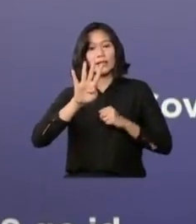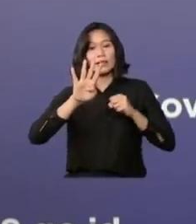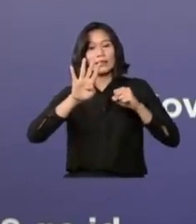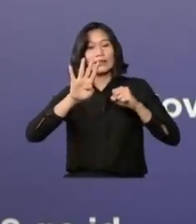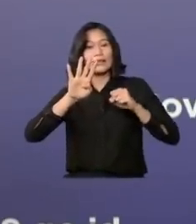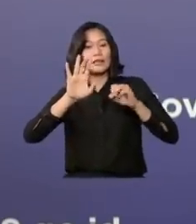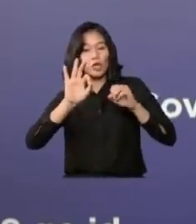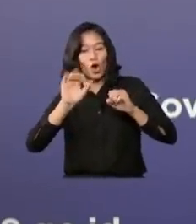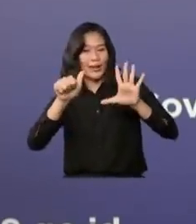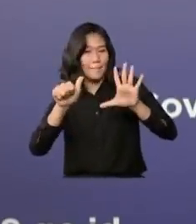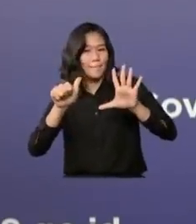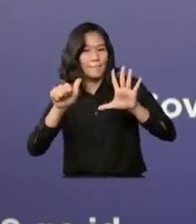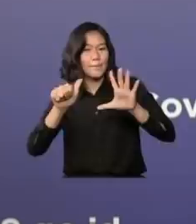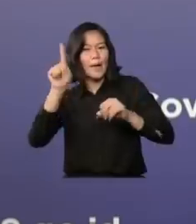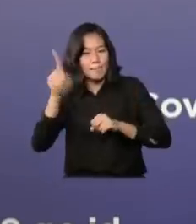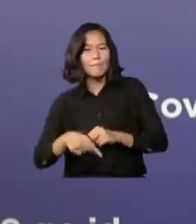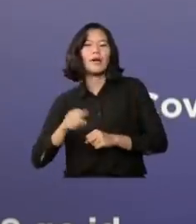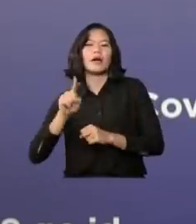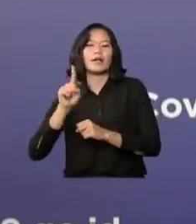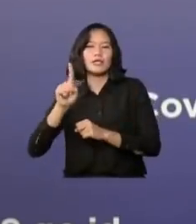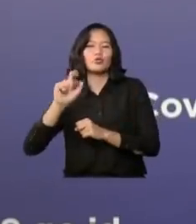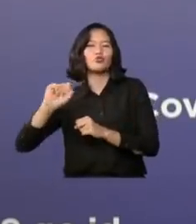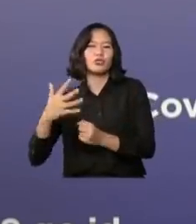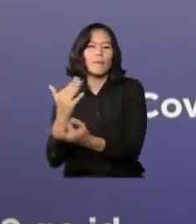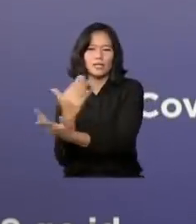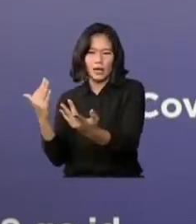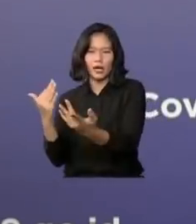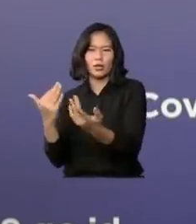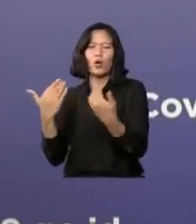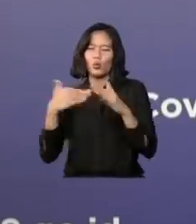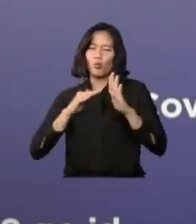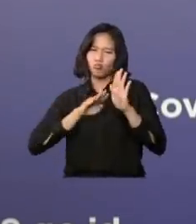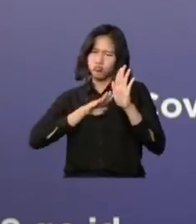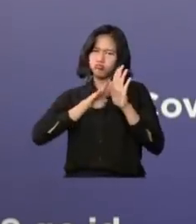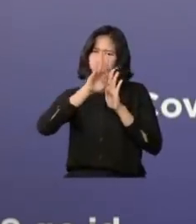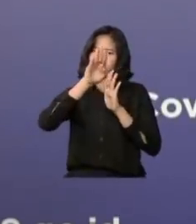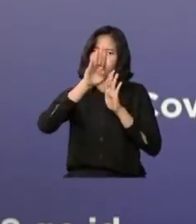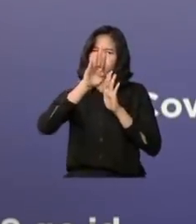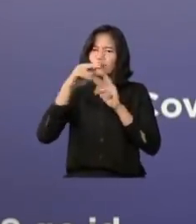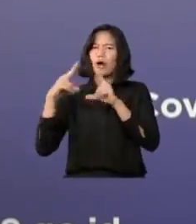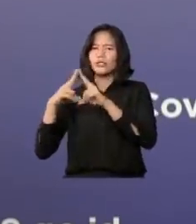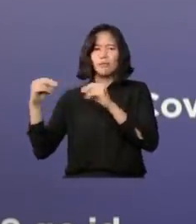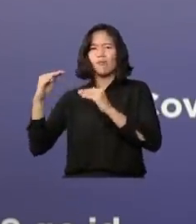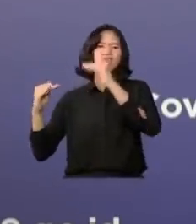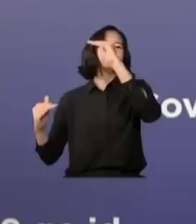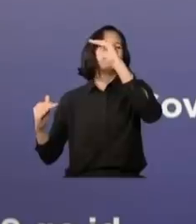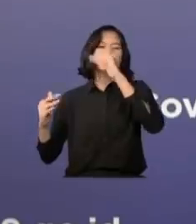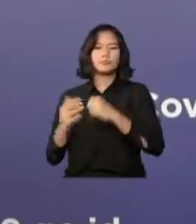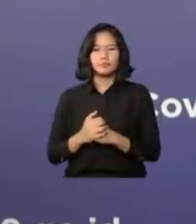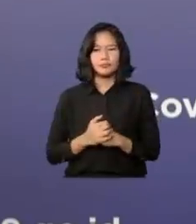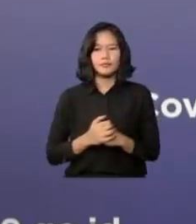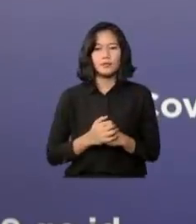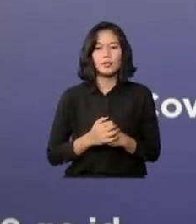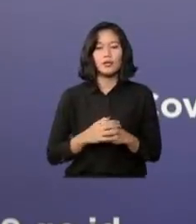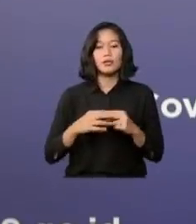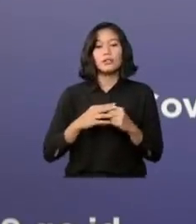21.406 per 1 juta penduduk. Ini jauh di atas rata-rata yang dilaksanakan oleh Jepang aja misalnya. Kemudian Jawa